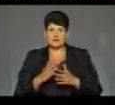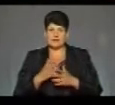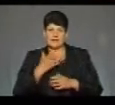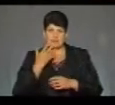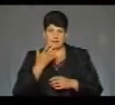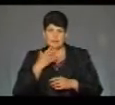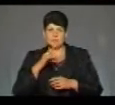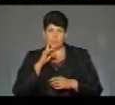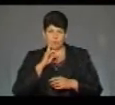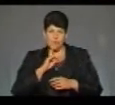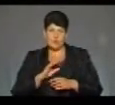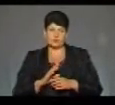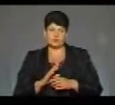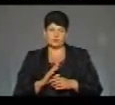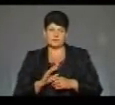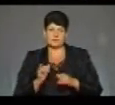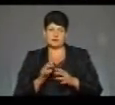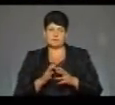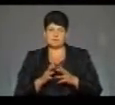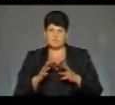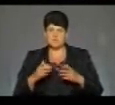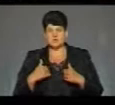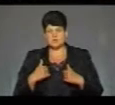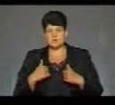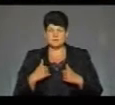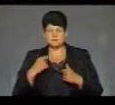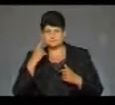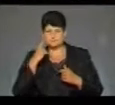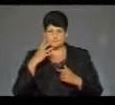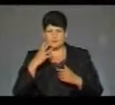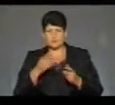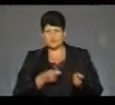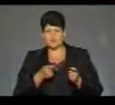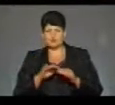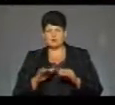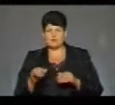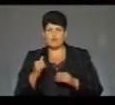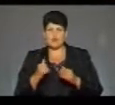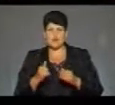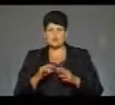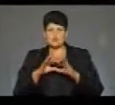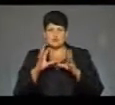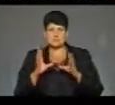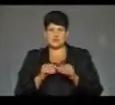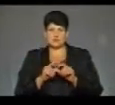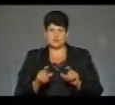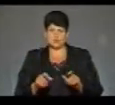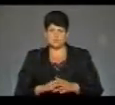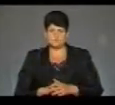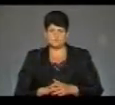теплою, комфортною, і більше ми схиляємося до варіанту довозу дітей в Оліївську загальноосвітню